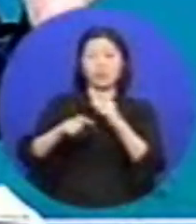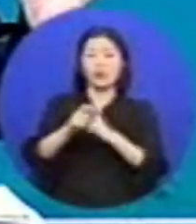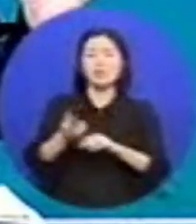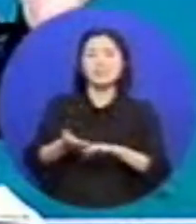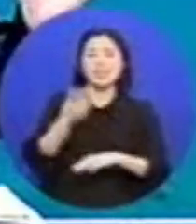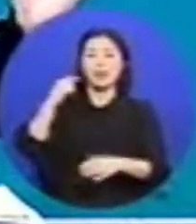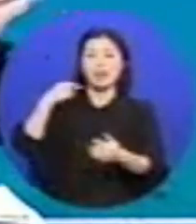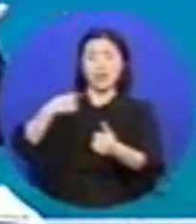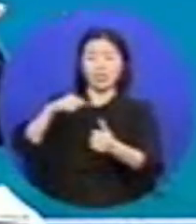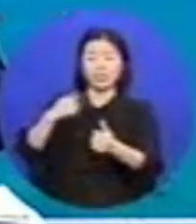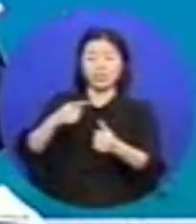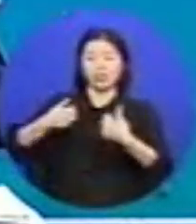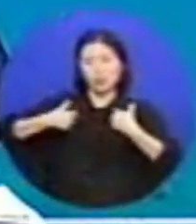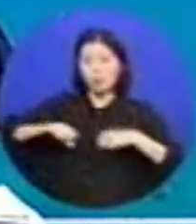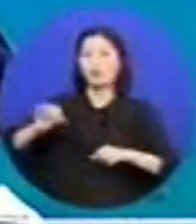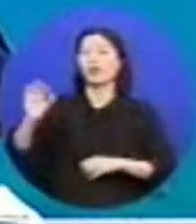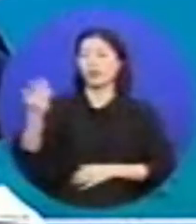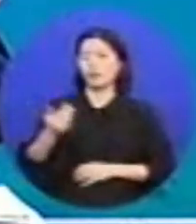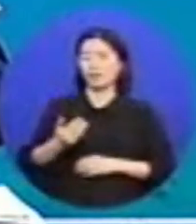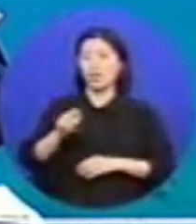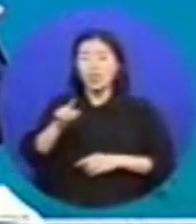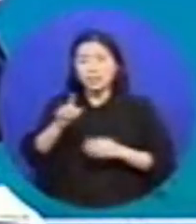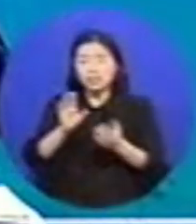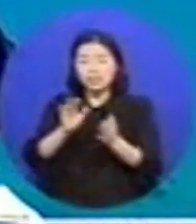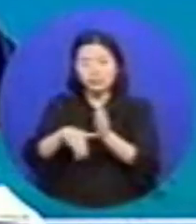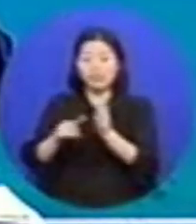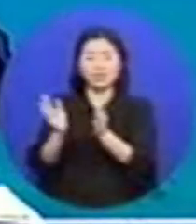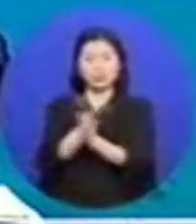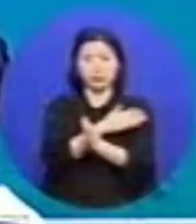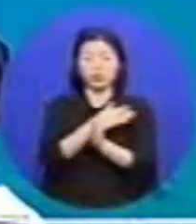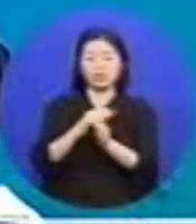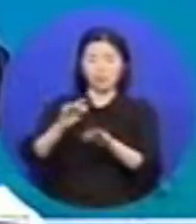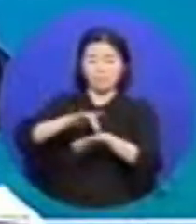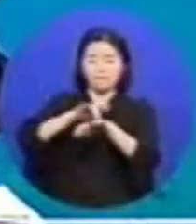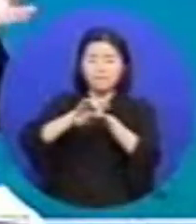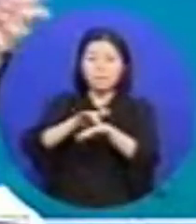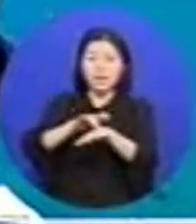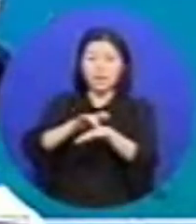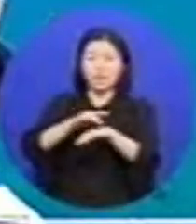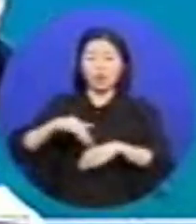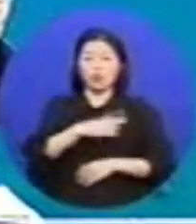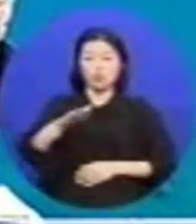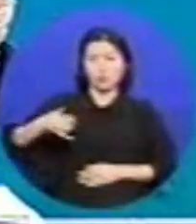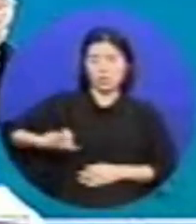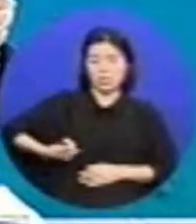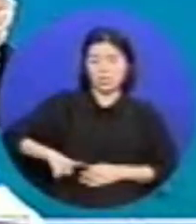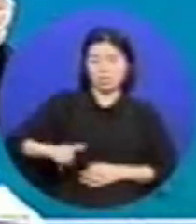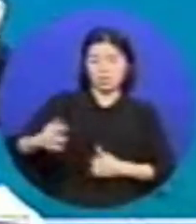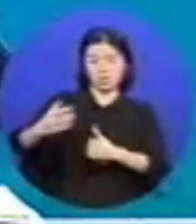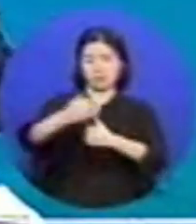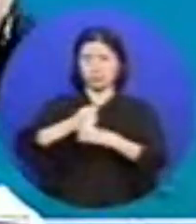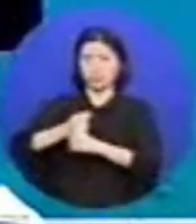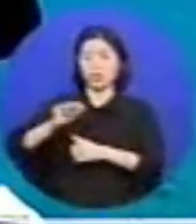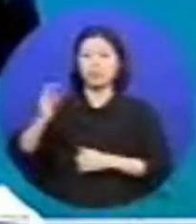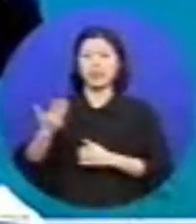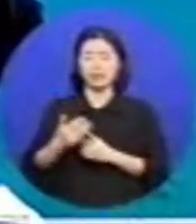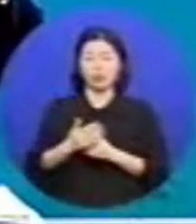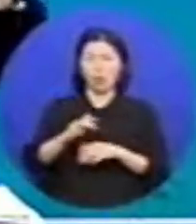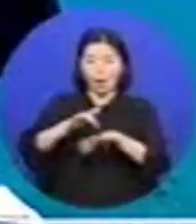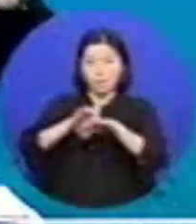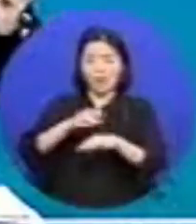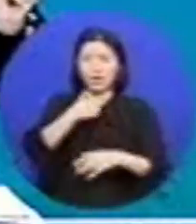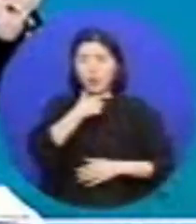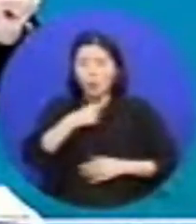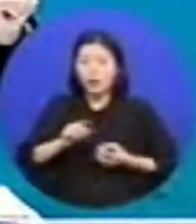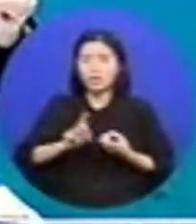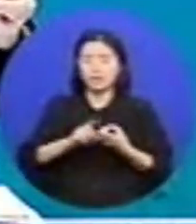돼요. 그때부터 이제 마귀가 우리의 자녀들을 사로잡습니다. 마귀가 원하는 대로